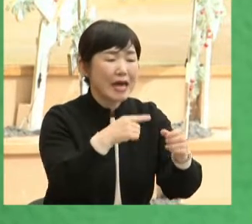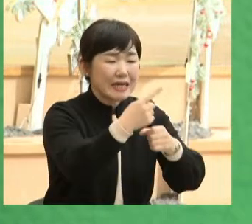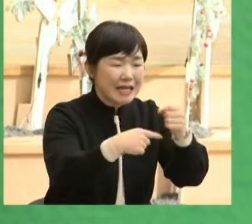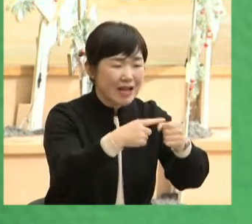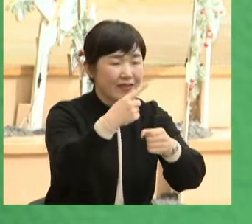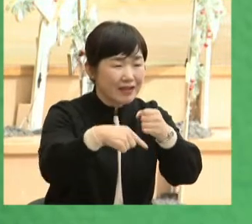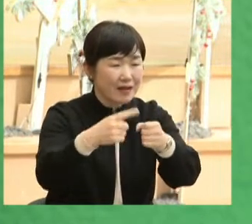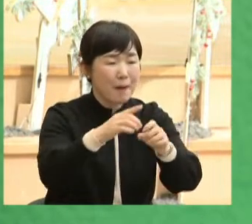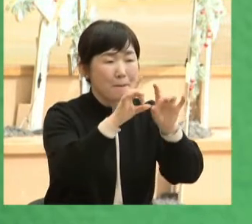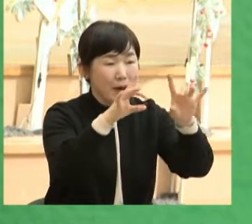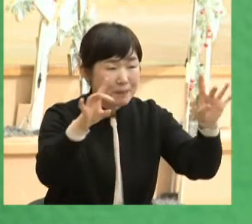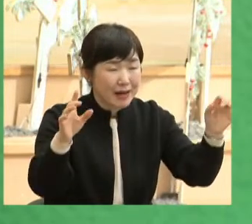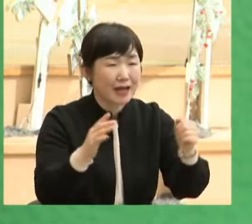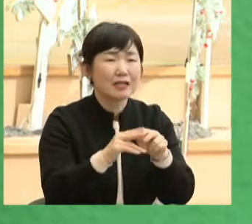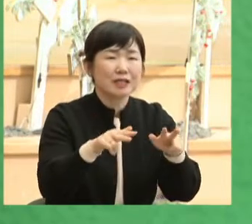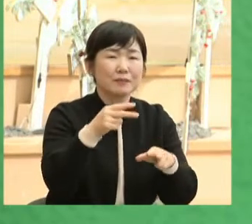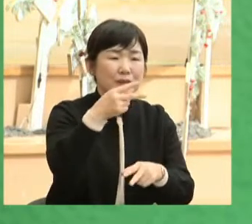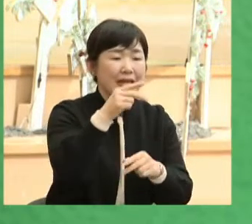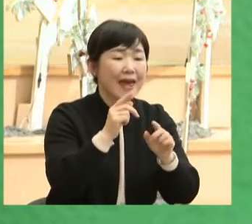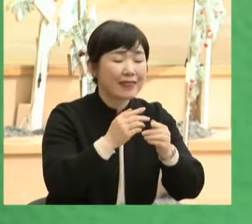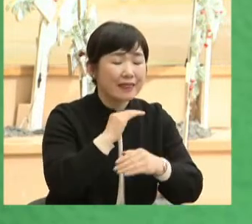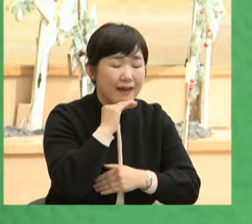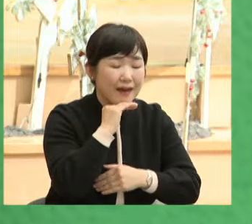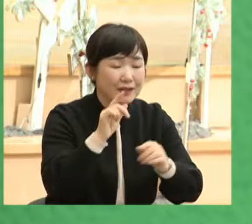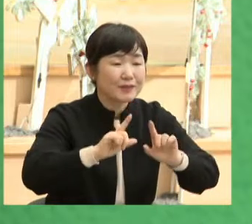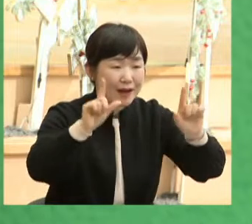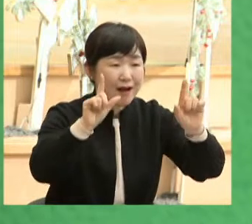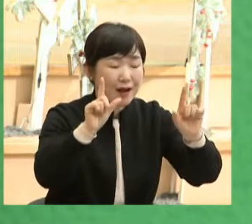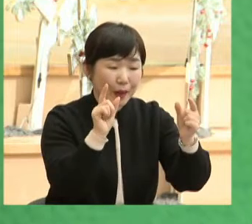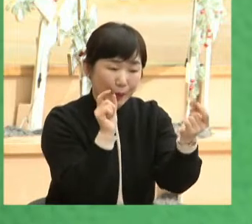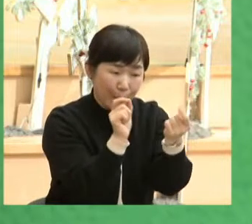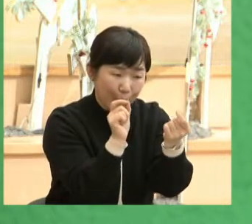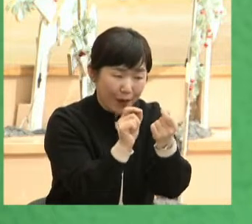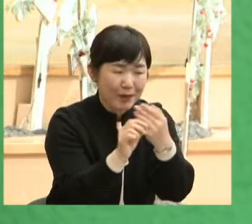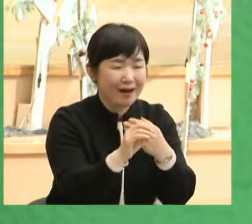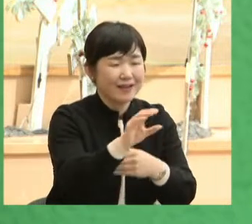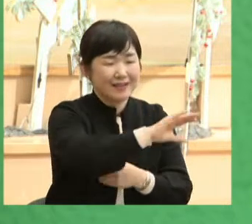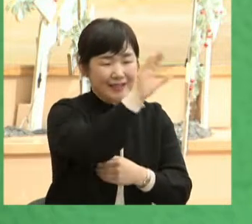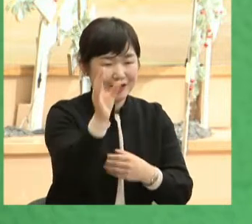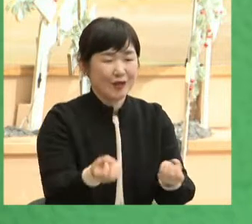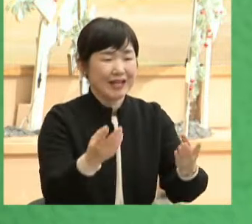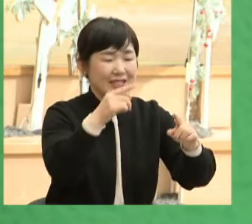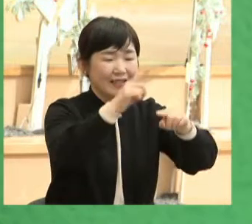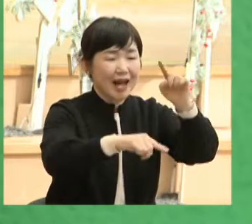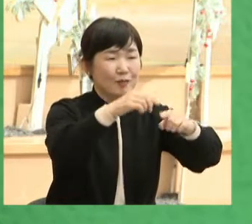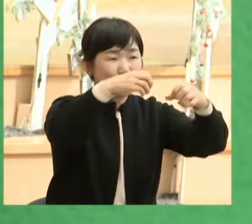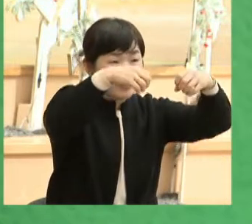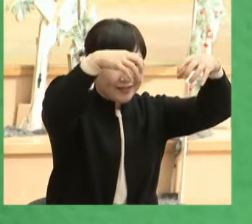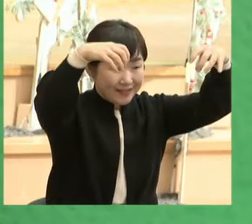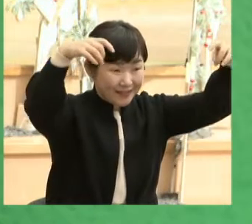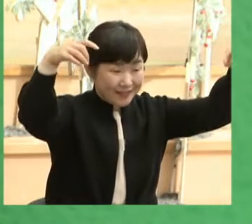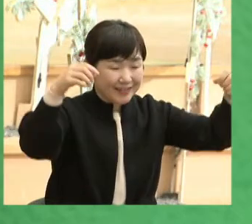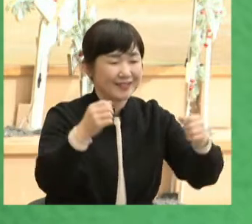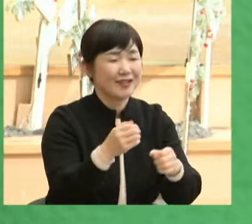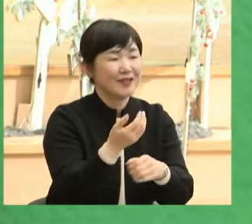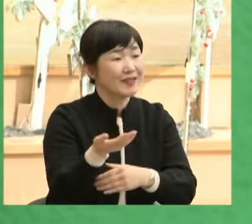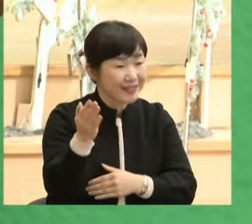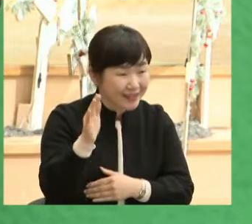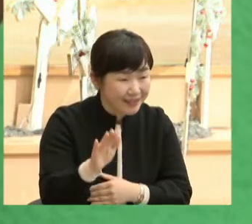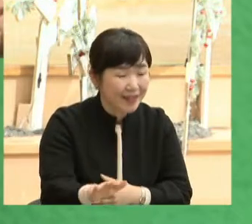대림절설교 시즌 2 되어지면 그때 맞춰서 이렇게 성탄트리점등식을 갔는데 언니